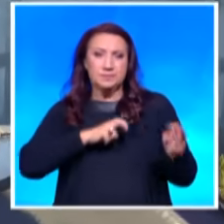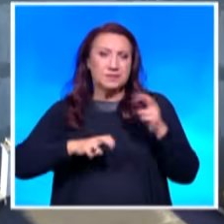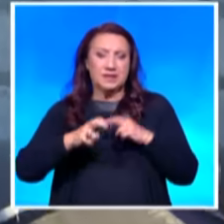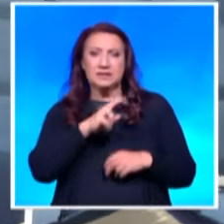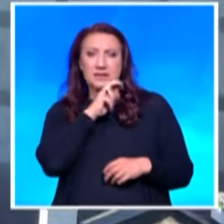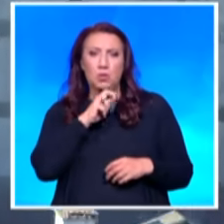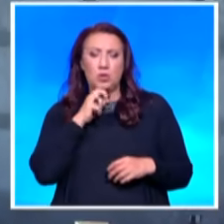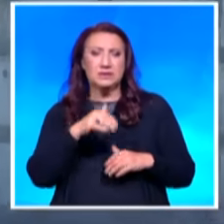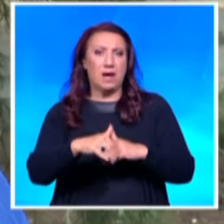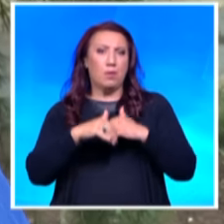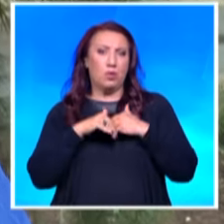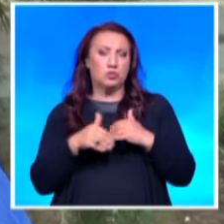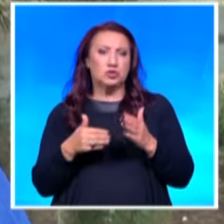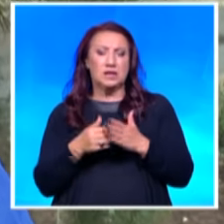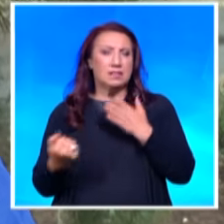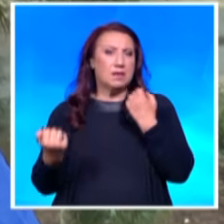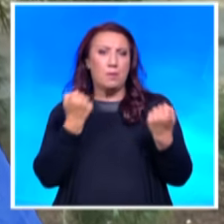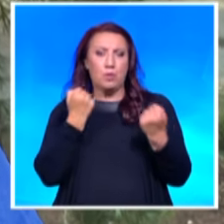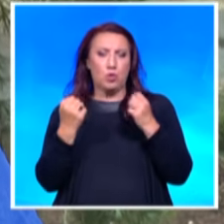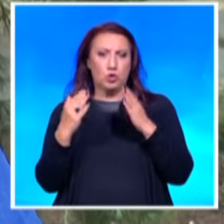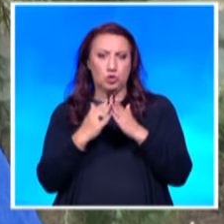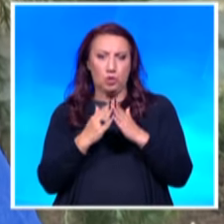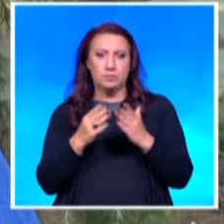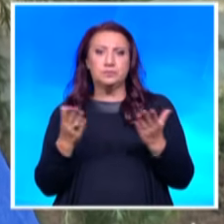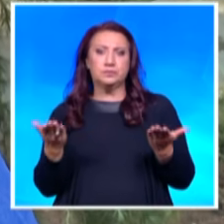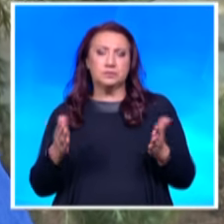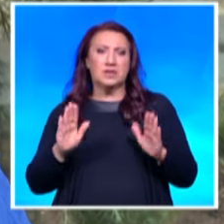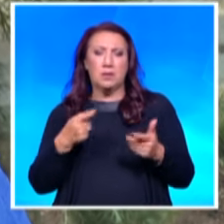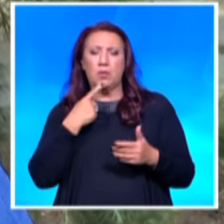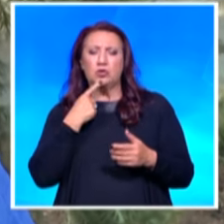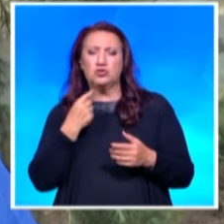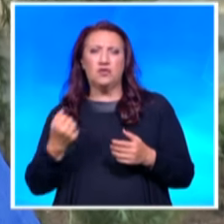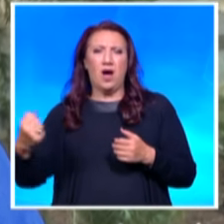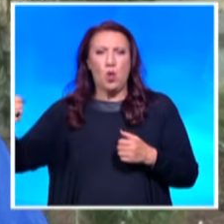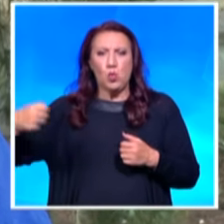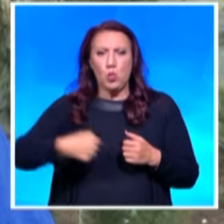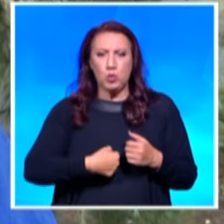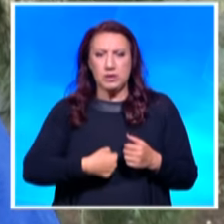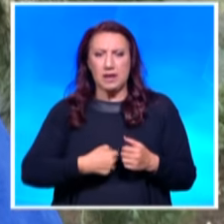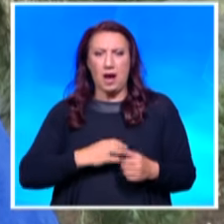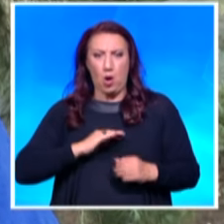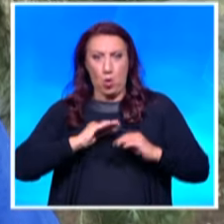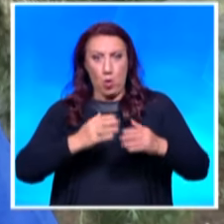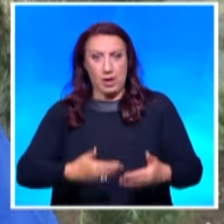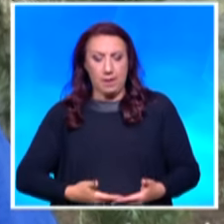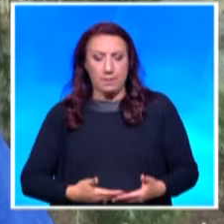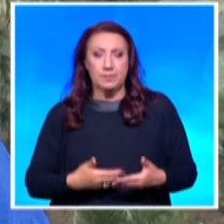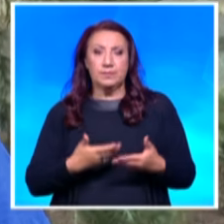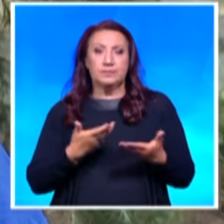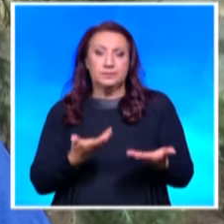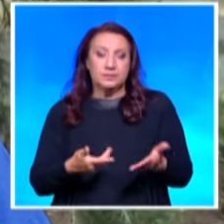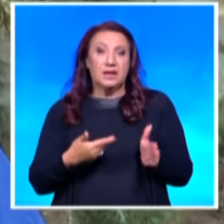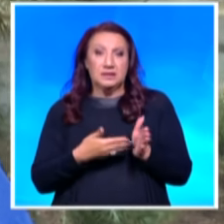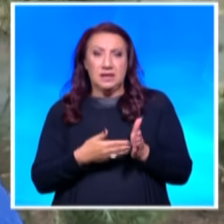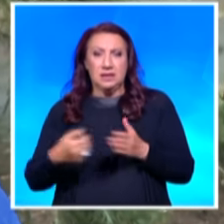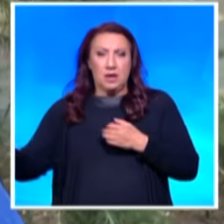тях домашно насилие. Започва да я удря в корема и не само. И така че следствие на